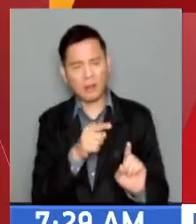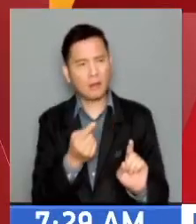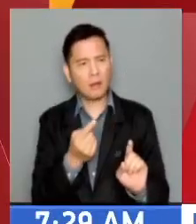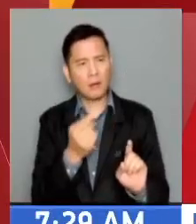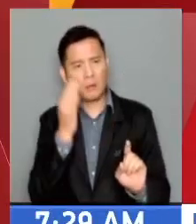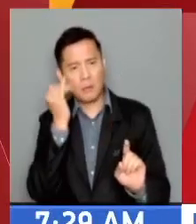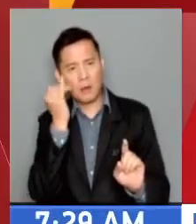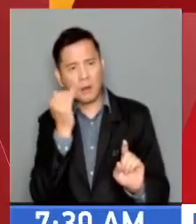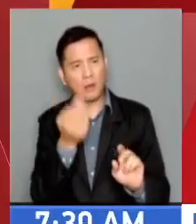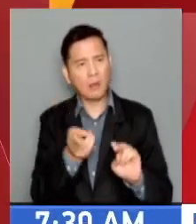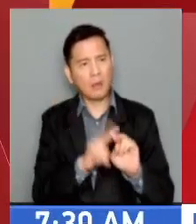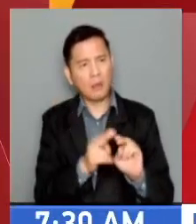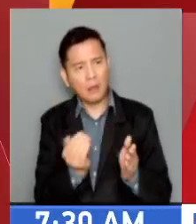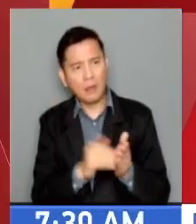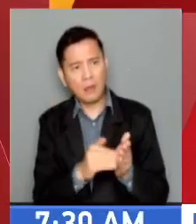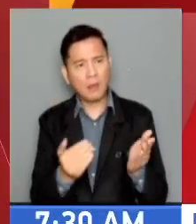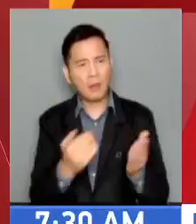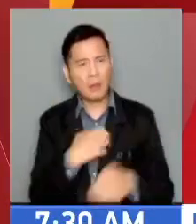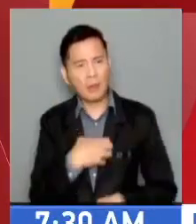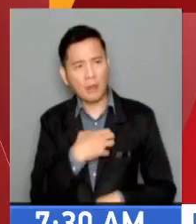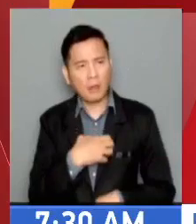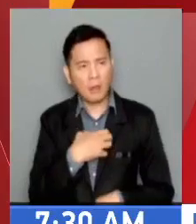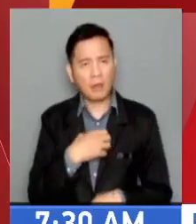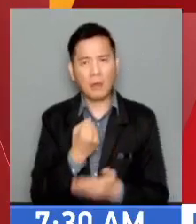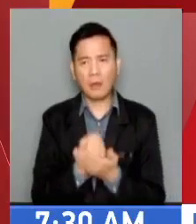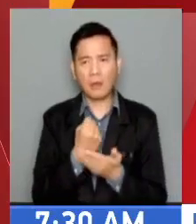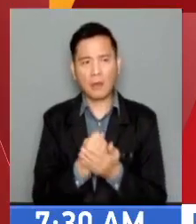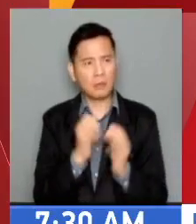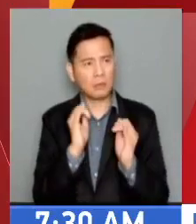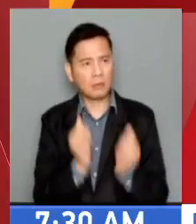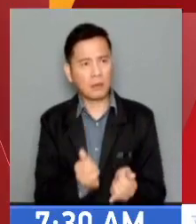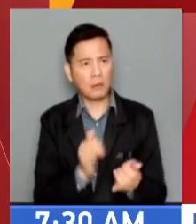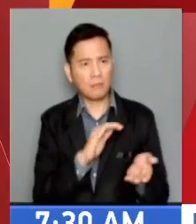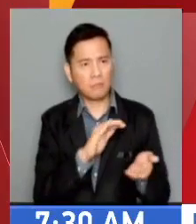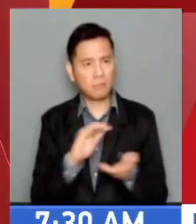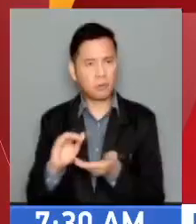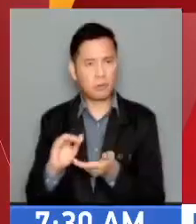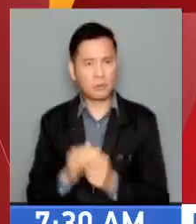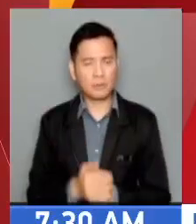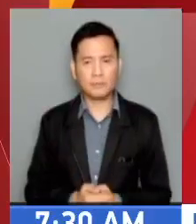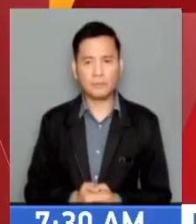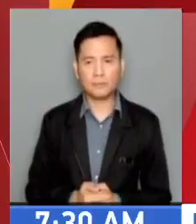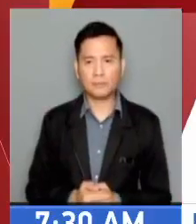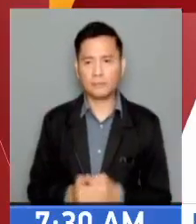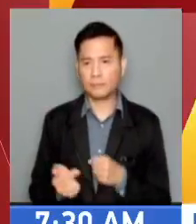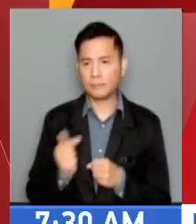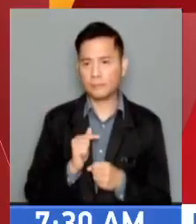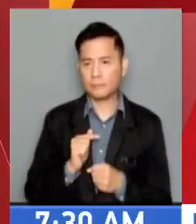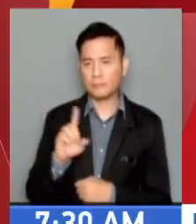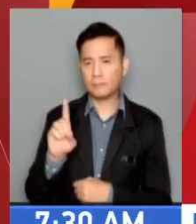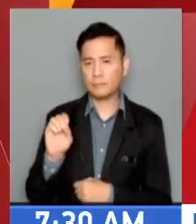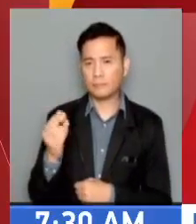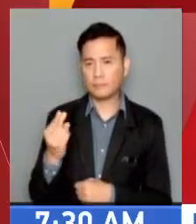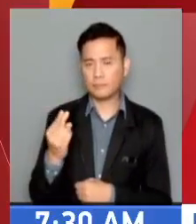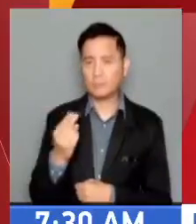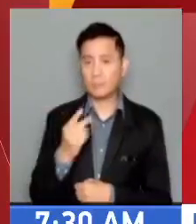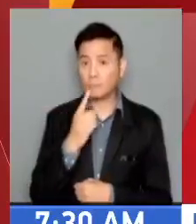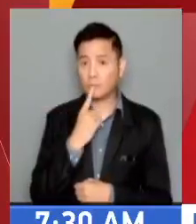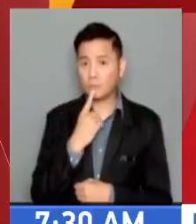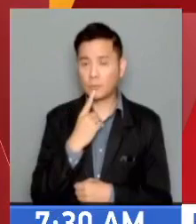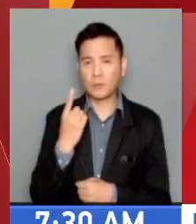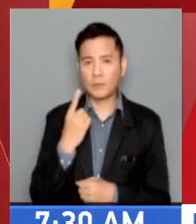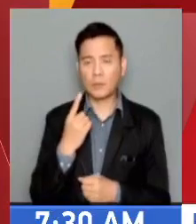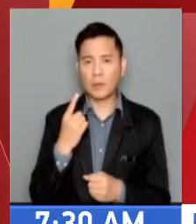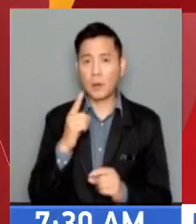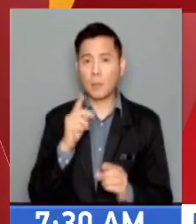yung sahod, ganun pa rin. Sabi ng DOH, ang panukala ay para maiwasan ang obesity at pagiging overweight lalo